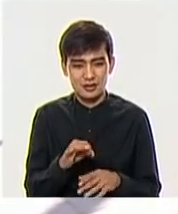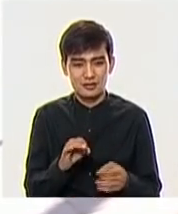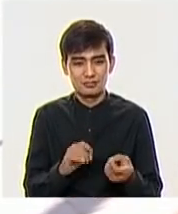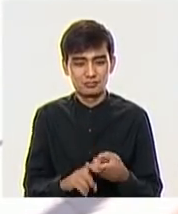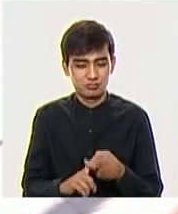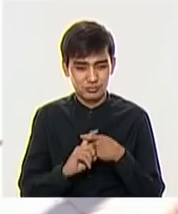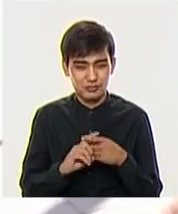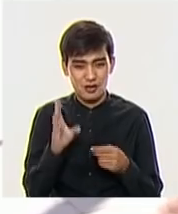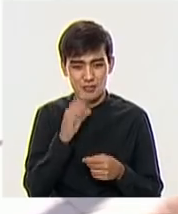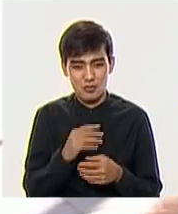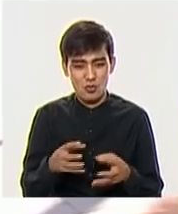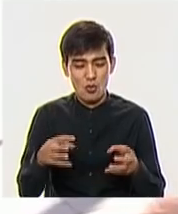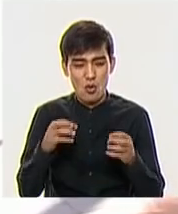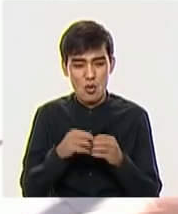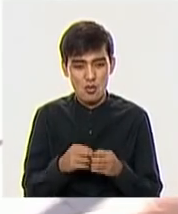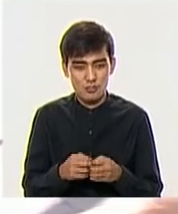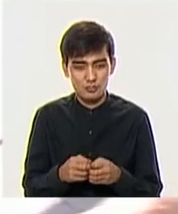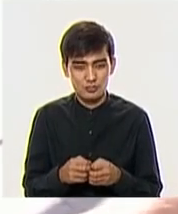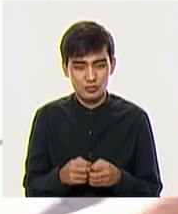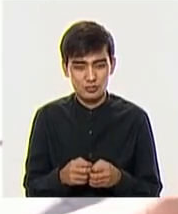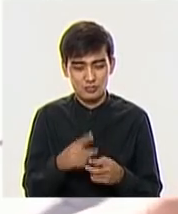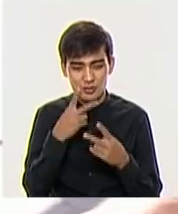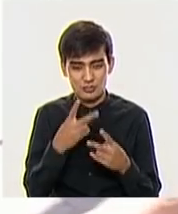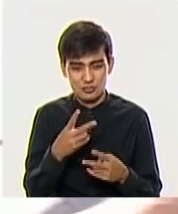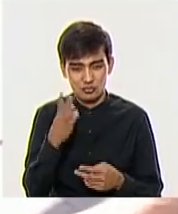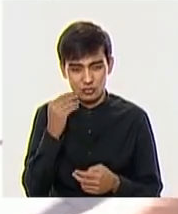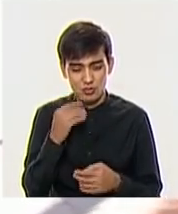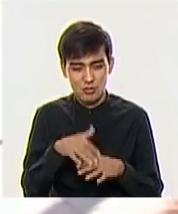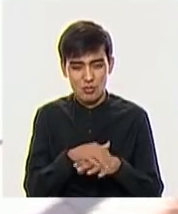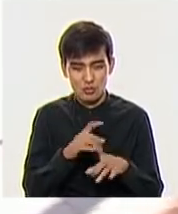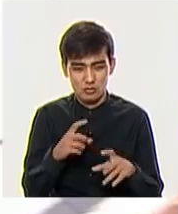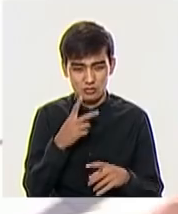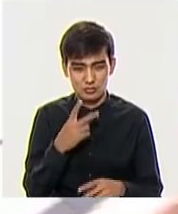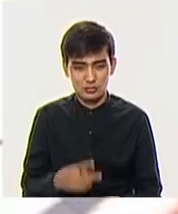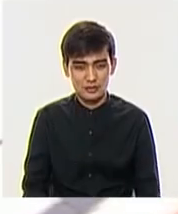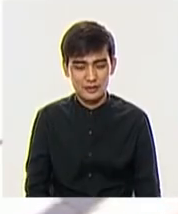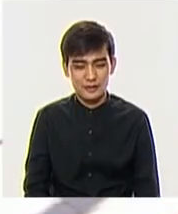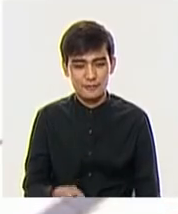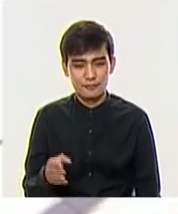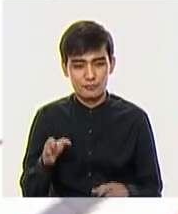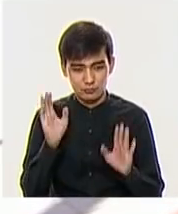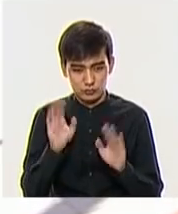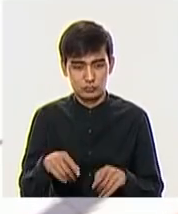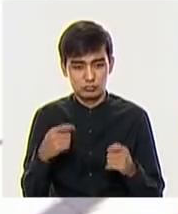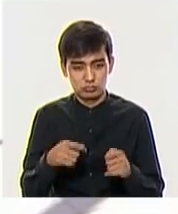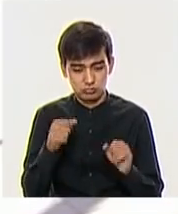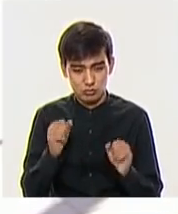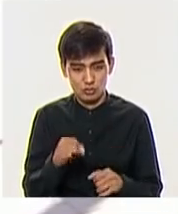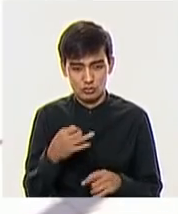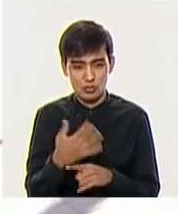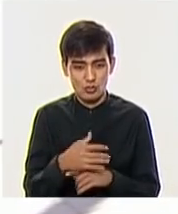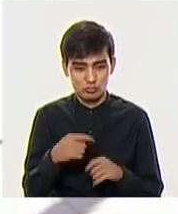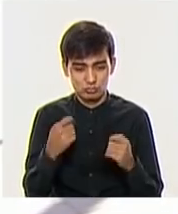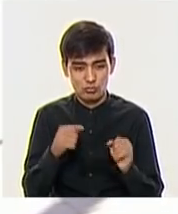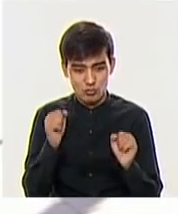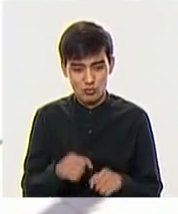заражается на общий... Посмотрите количество людей какое. Пускай торгуют. Почему это? Красоту